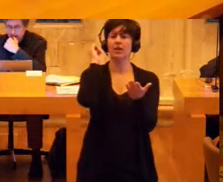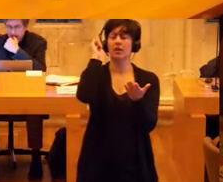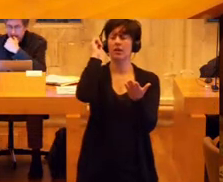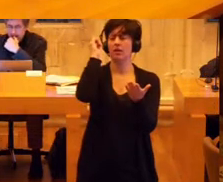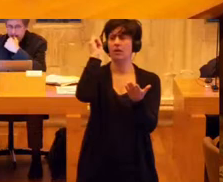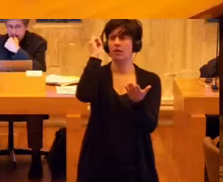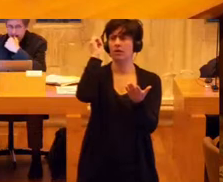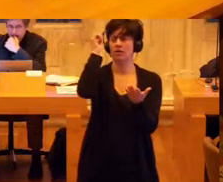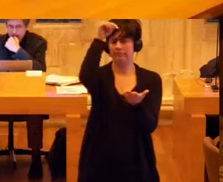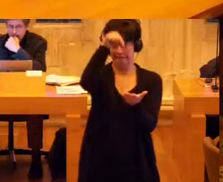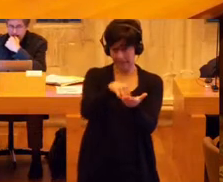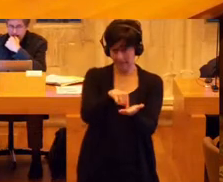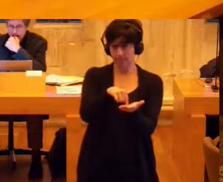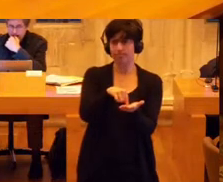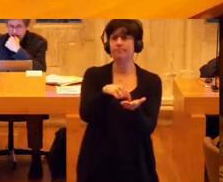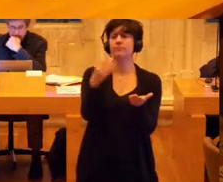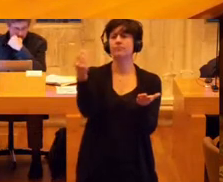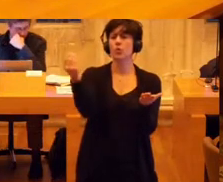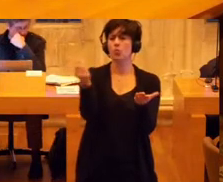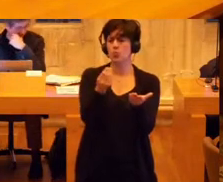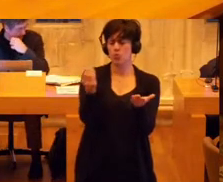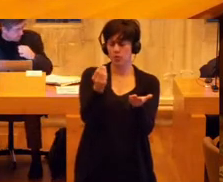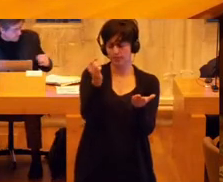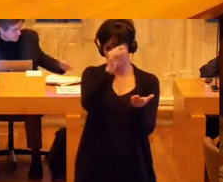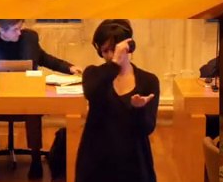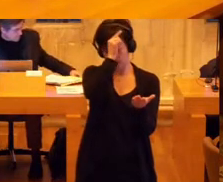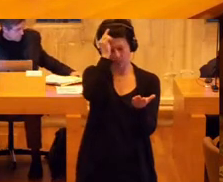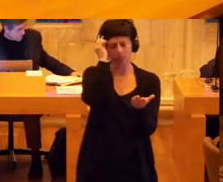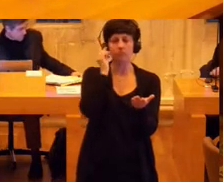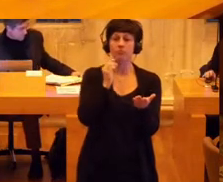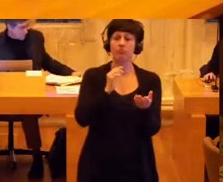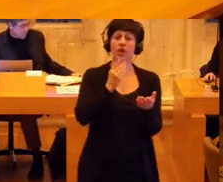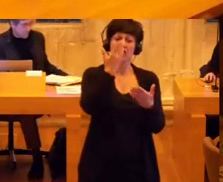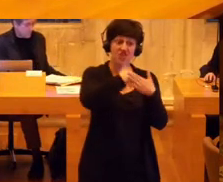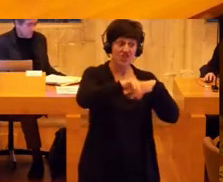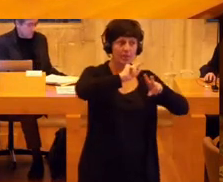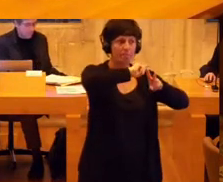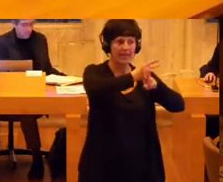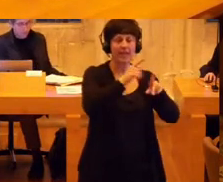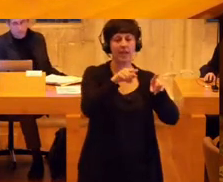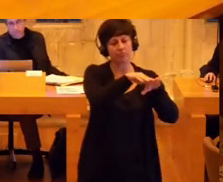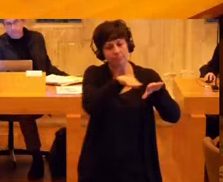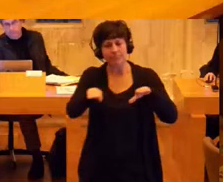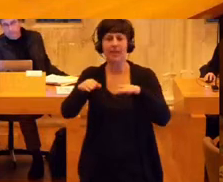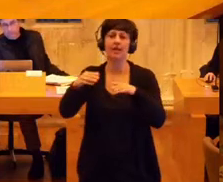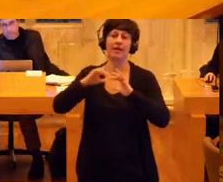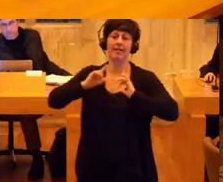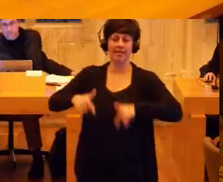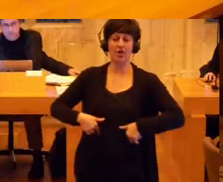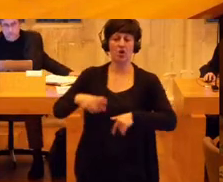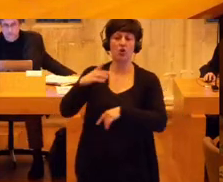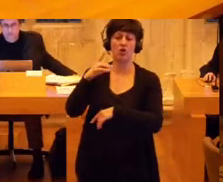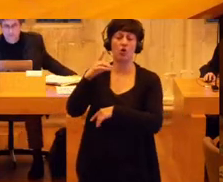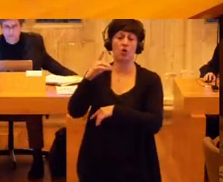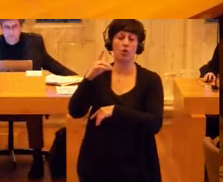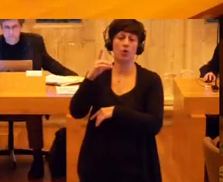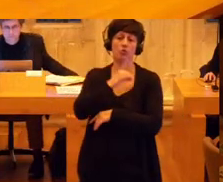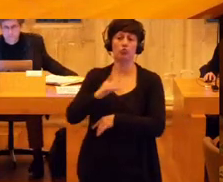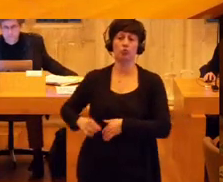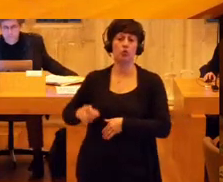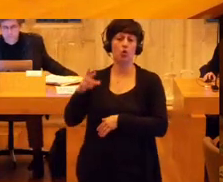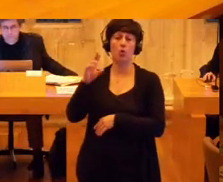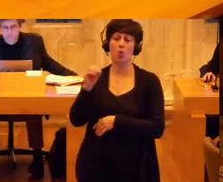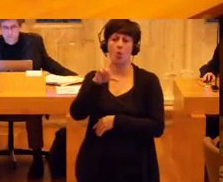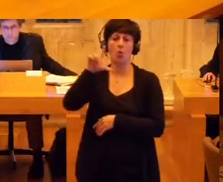le festival Salon du Livre se déroulera cette année dans l'hôtel de ville et dans l'école du Duc Rollon uniquement. Il n'y aura plus le grand barnum